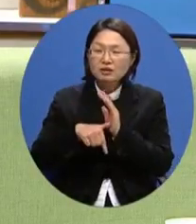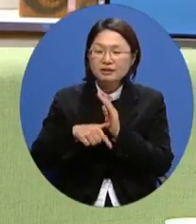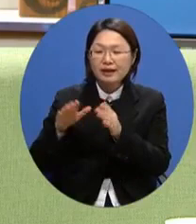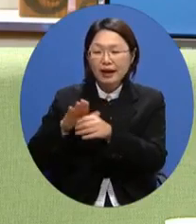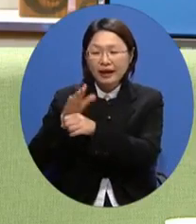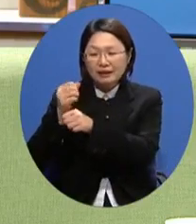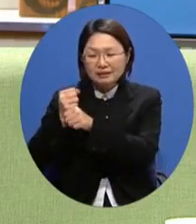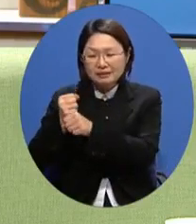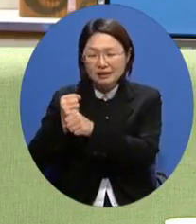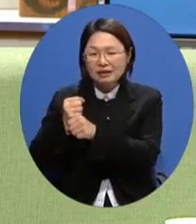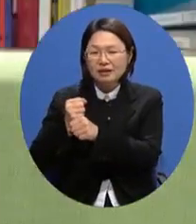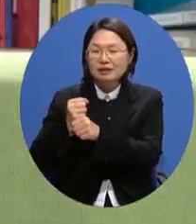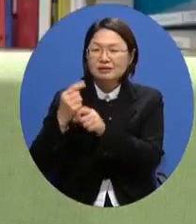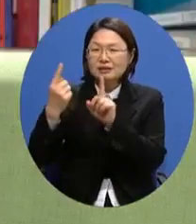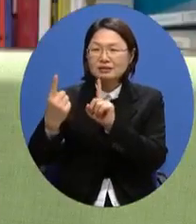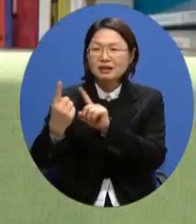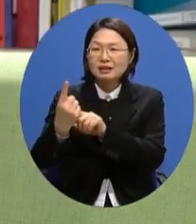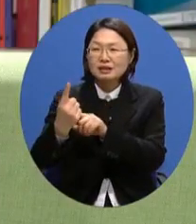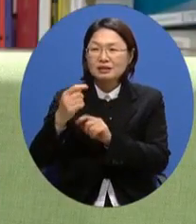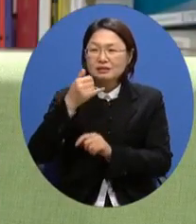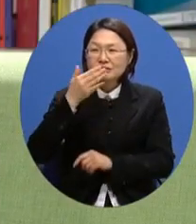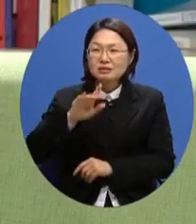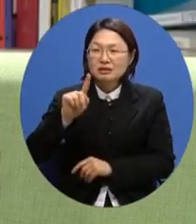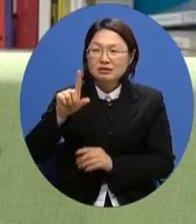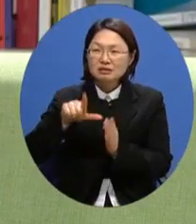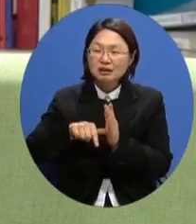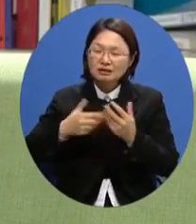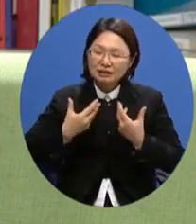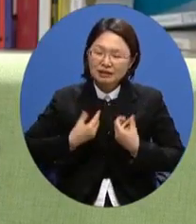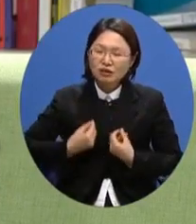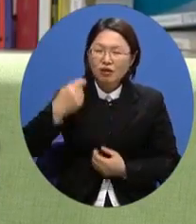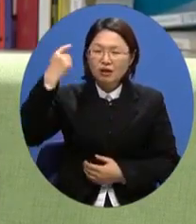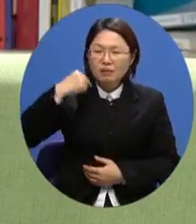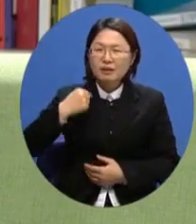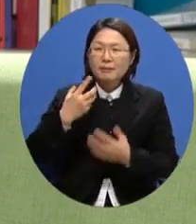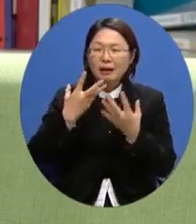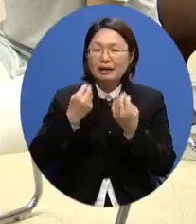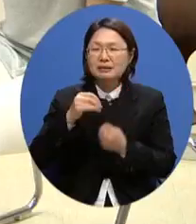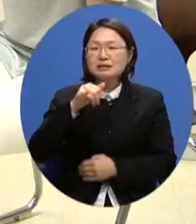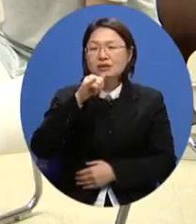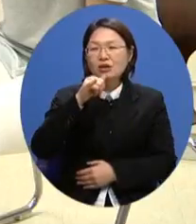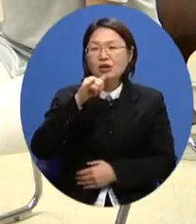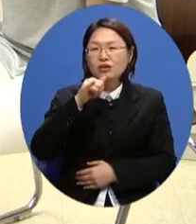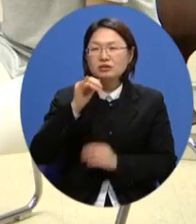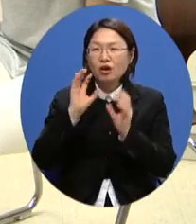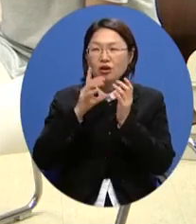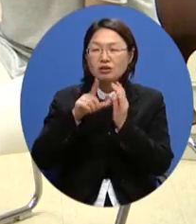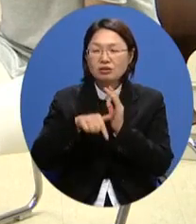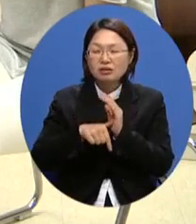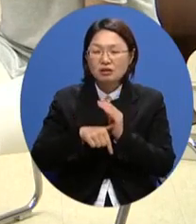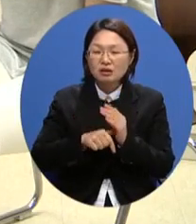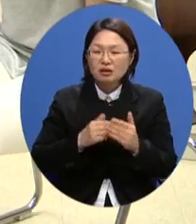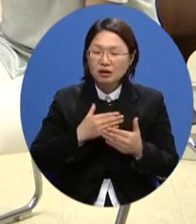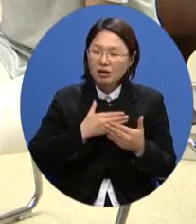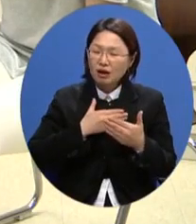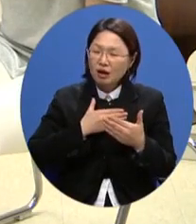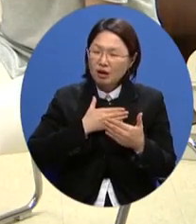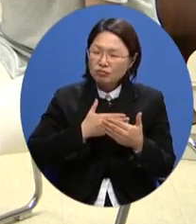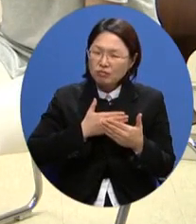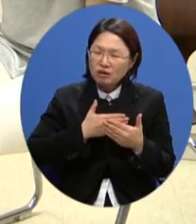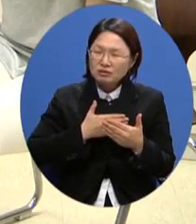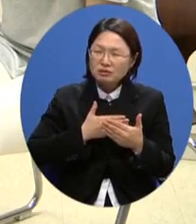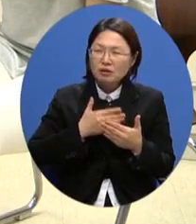대상에게 의존을 해야 되는데 그 의존 욕구 좌절감이 지금 상당히 많이 계세요. 어릴 적 불안정했던 엄마와의